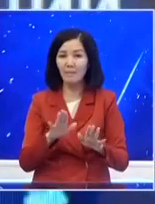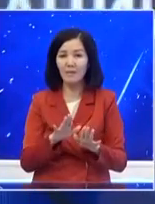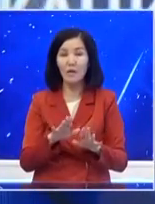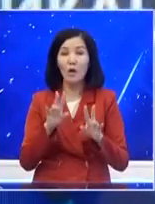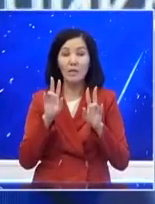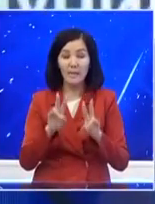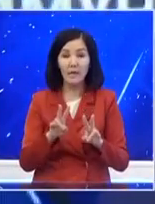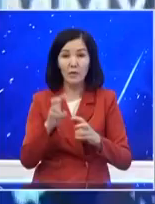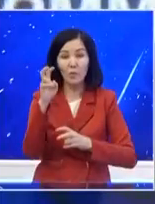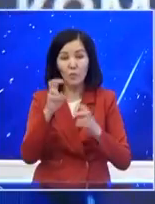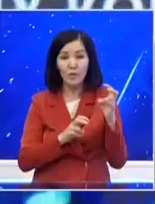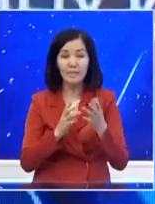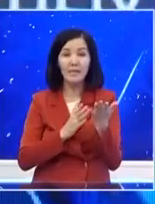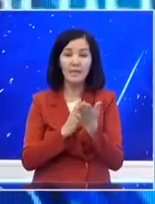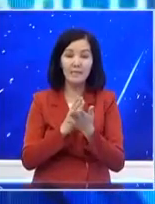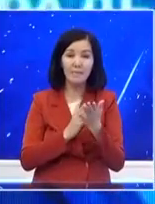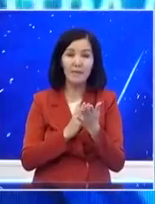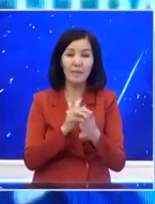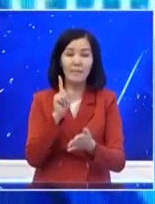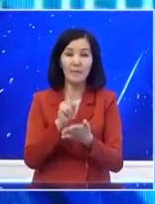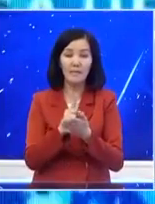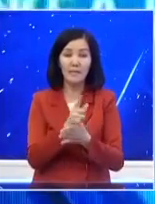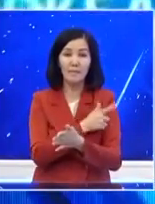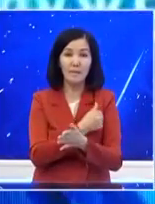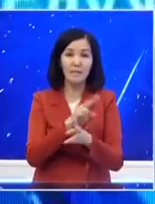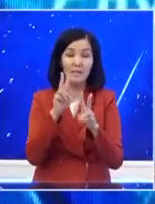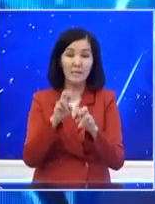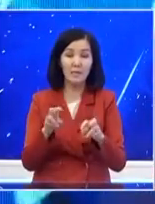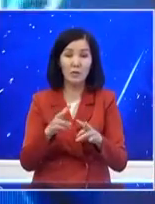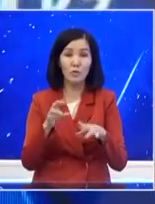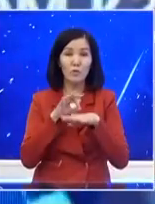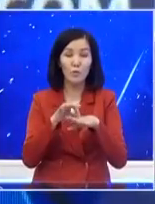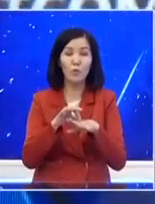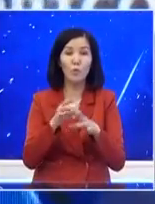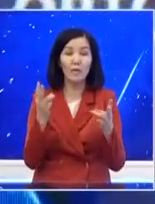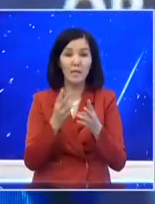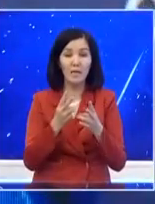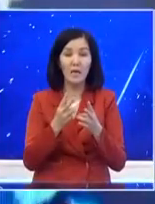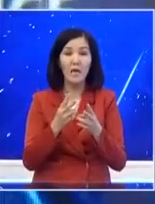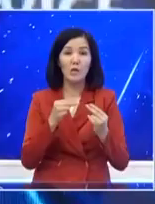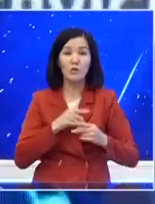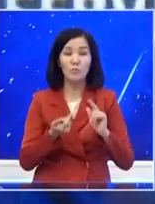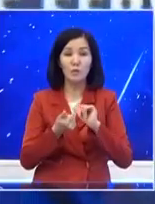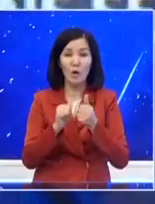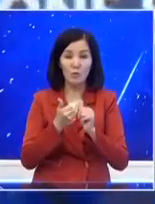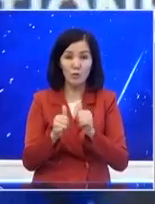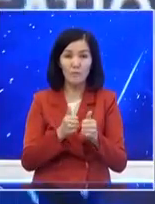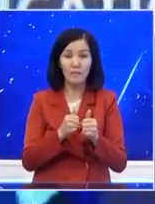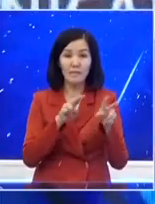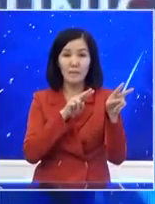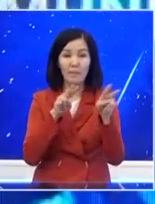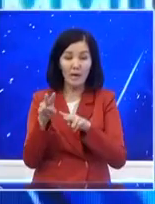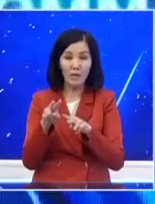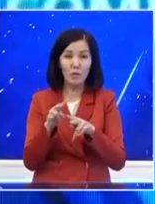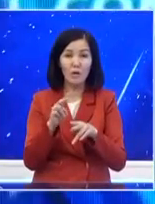өндірісті қызметке байланысты міндетті медициналық тексеруден өту деген бар. Ол жұмыс ауысымы алдында кәсіпорын есебінен жасалатын бақылаулар.